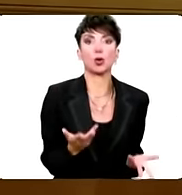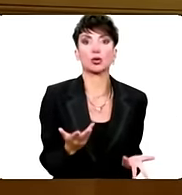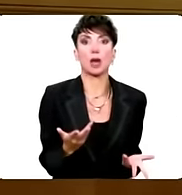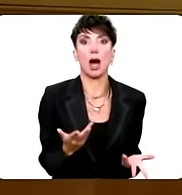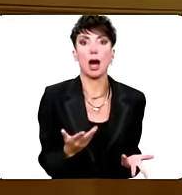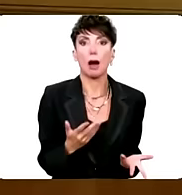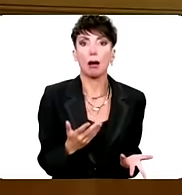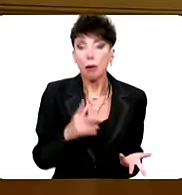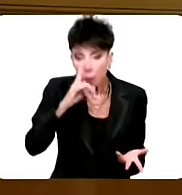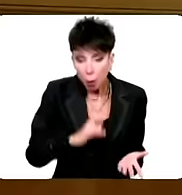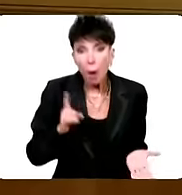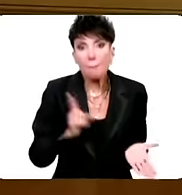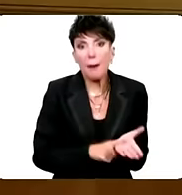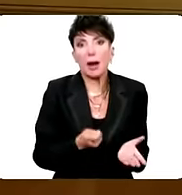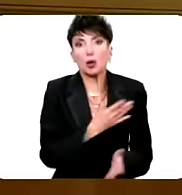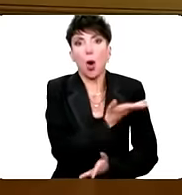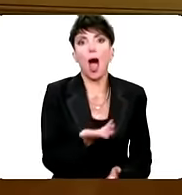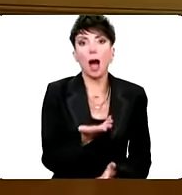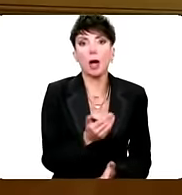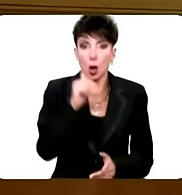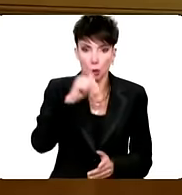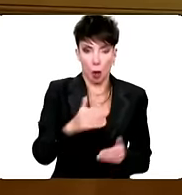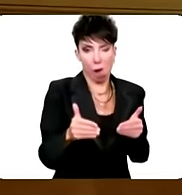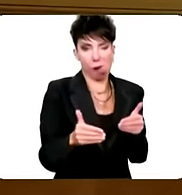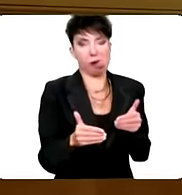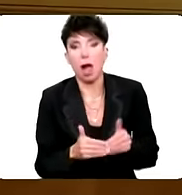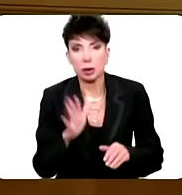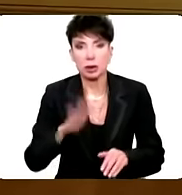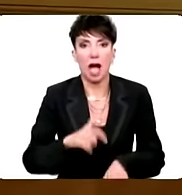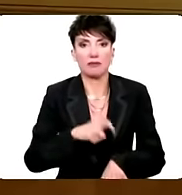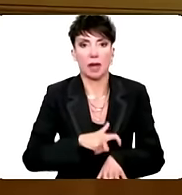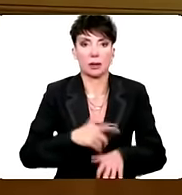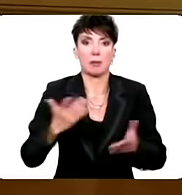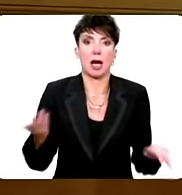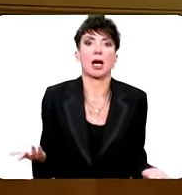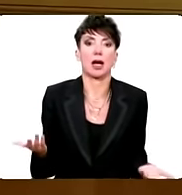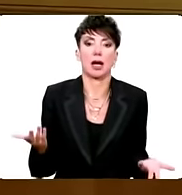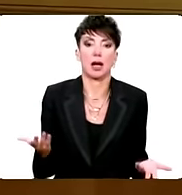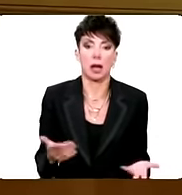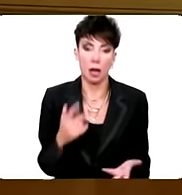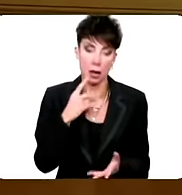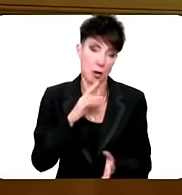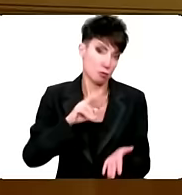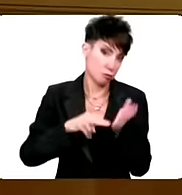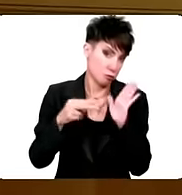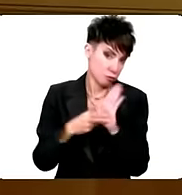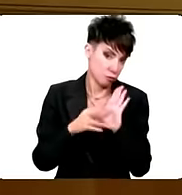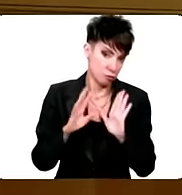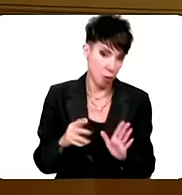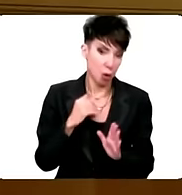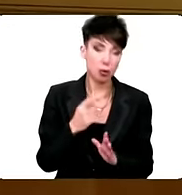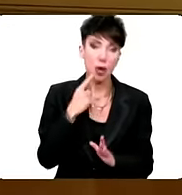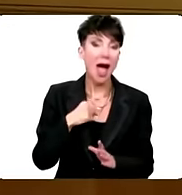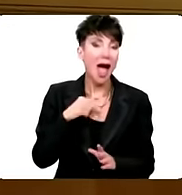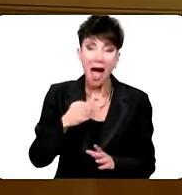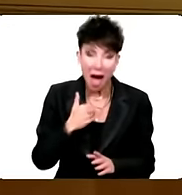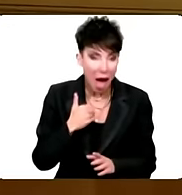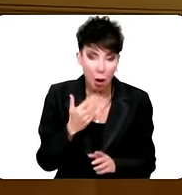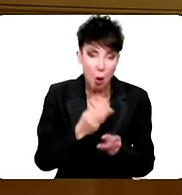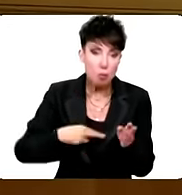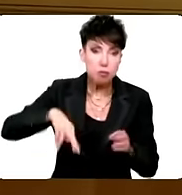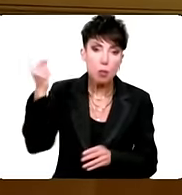εμένα προσωπικά, άμα δείτε και τις συνεντεύξεις μου και τις ομιλίες μου, τα 2/3 των ομιλιών μου ήταν για τα ζητήματα της Ευρώπης και τη θέση της Ελλάδος στην